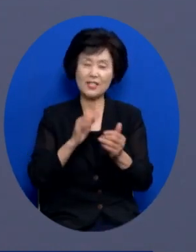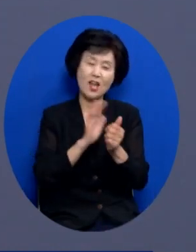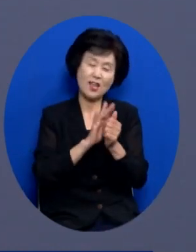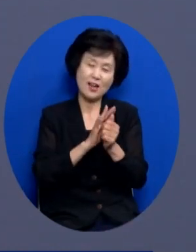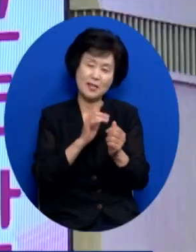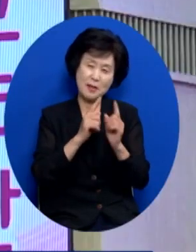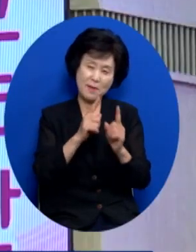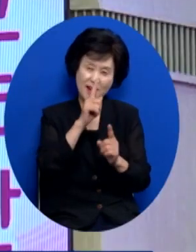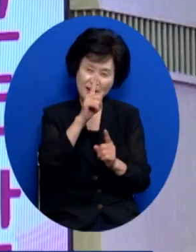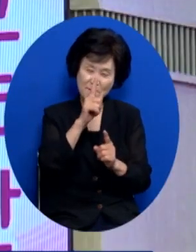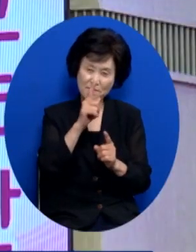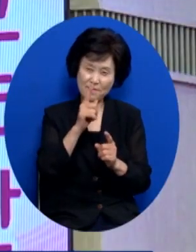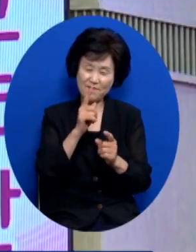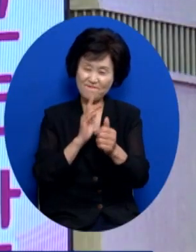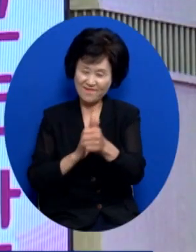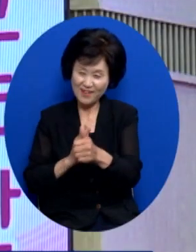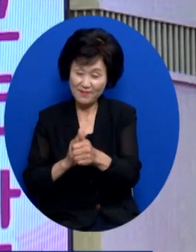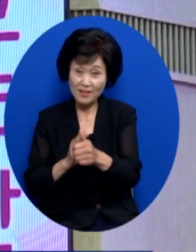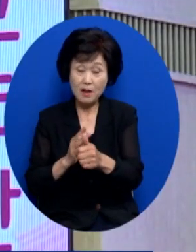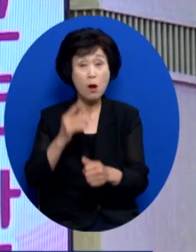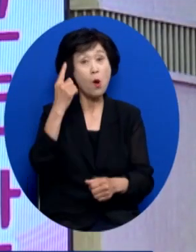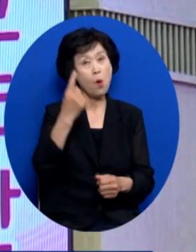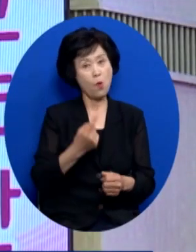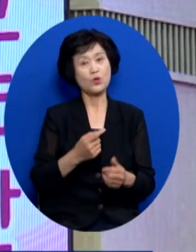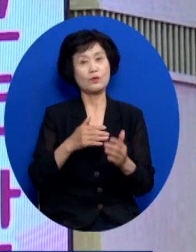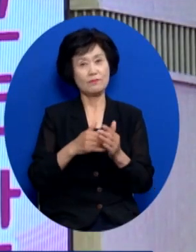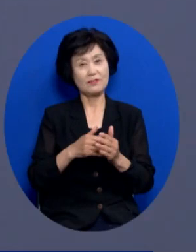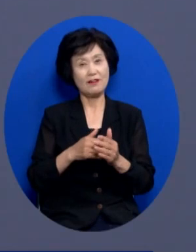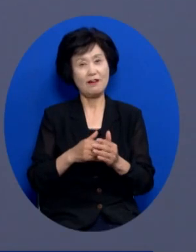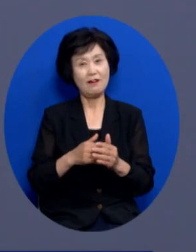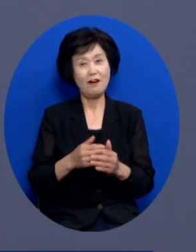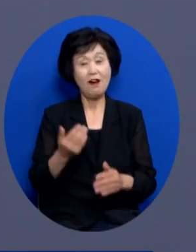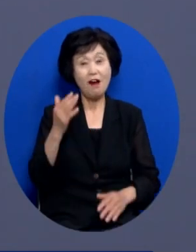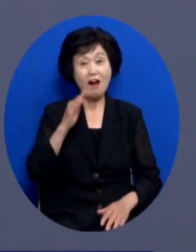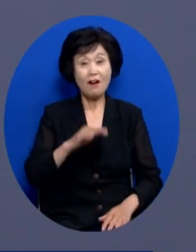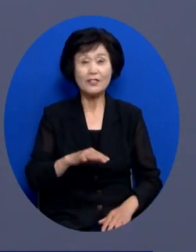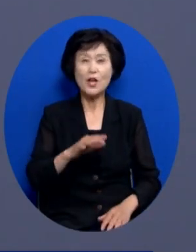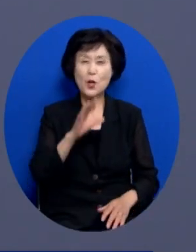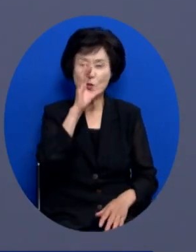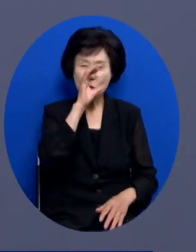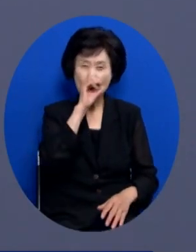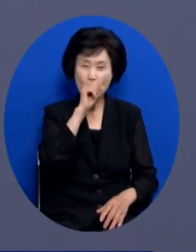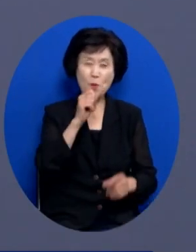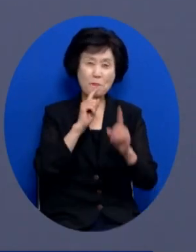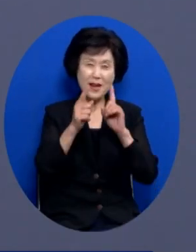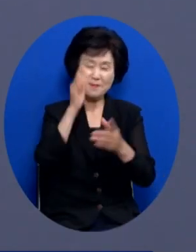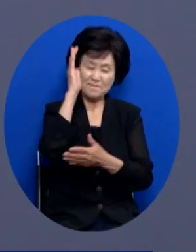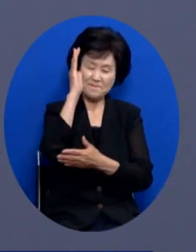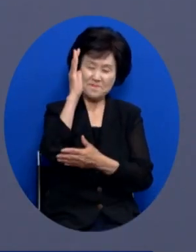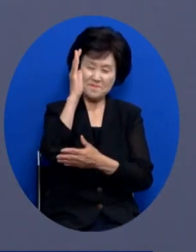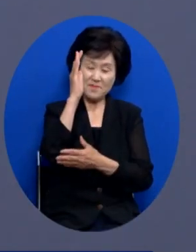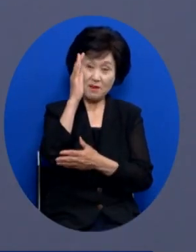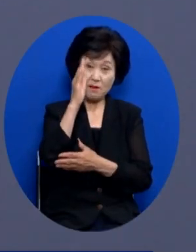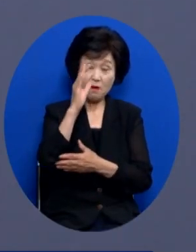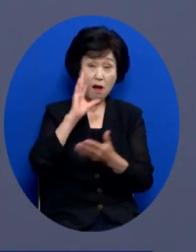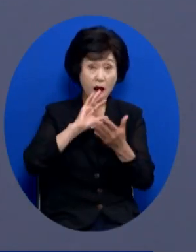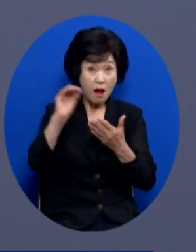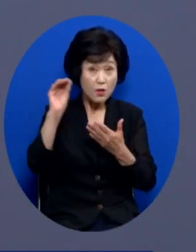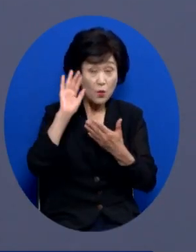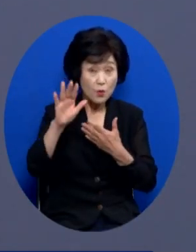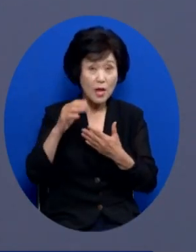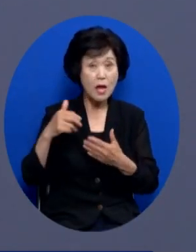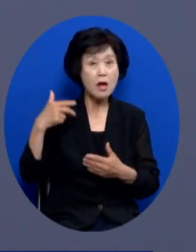그럼 오셨어요. 광고 시간에 앞에 나와가지고 좋은 말씀 해주셨죠. 그리고 가셨는데 그 다음 주에 또 오신